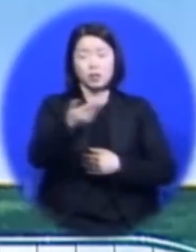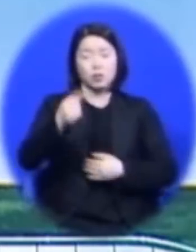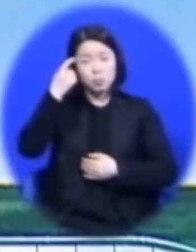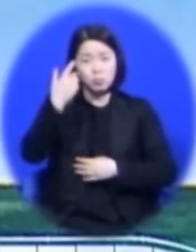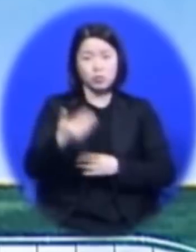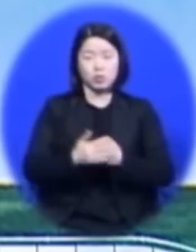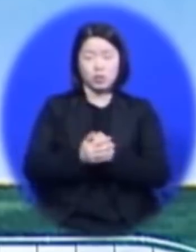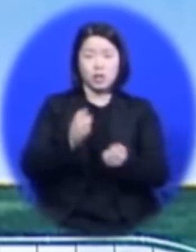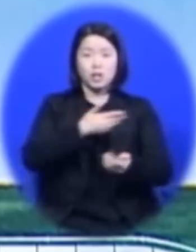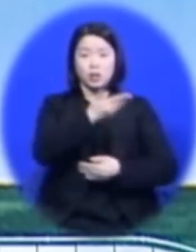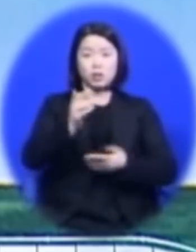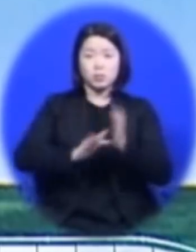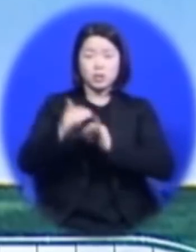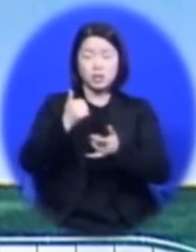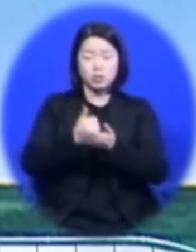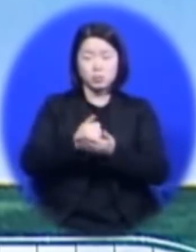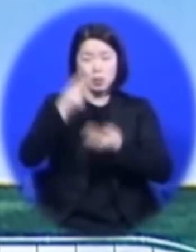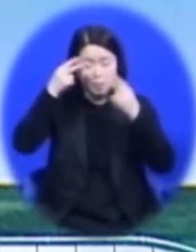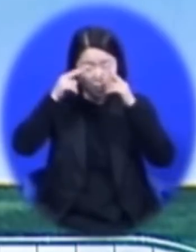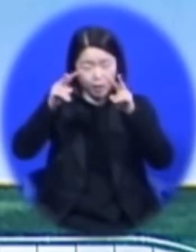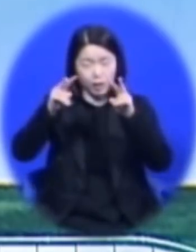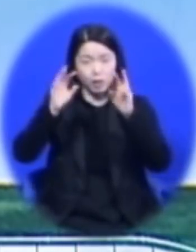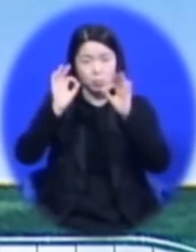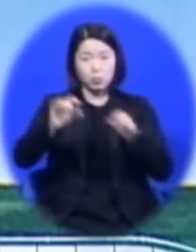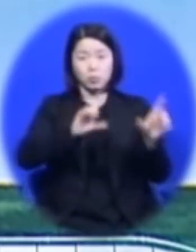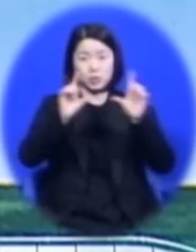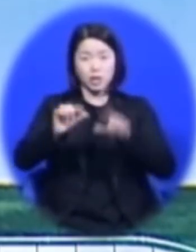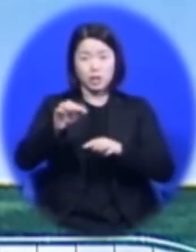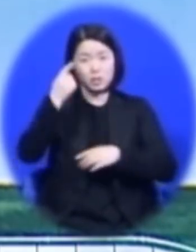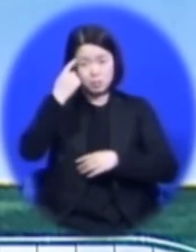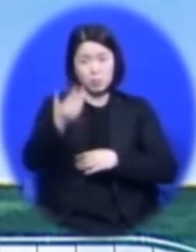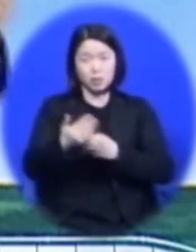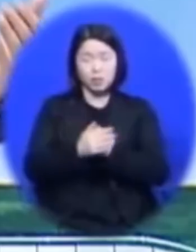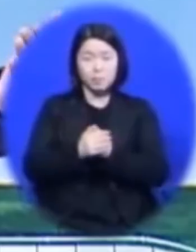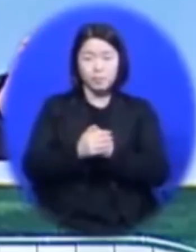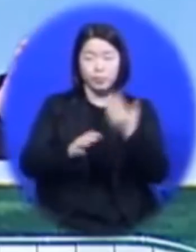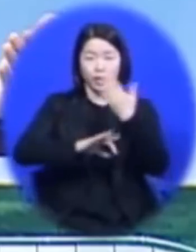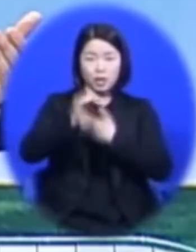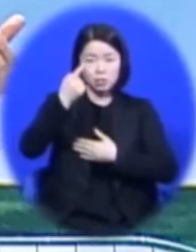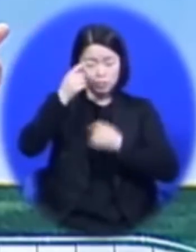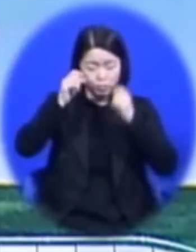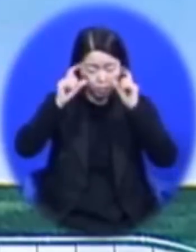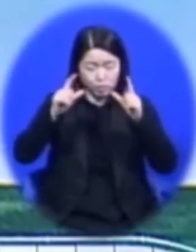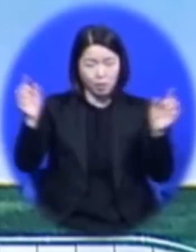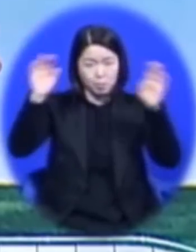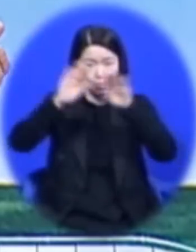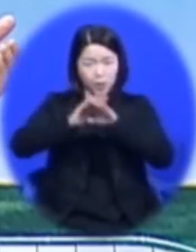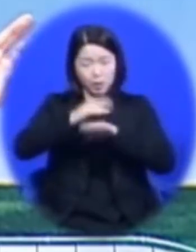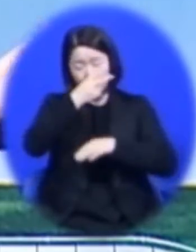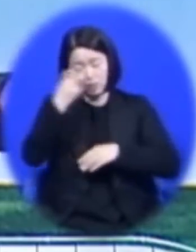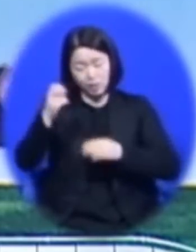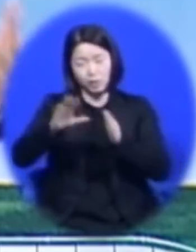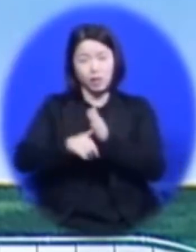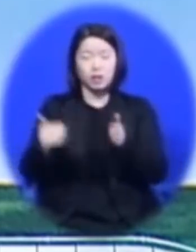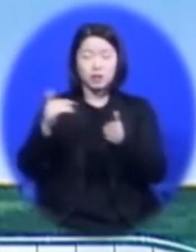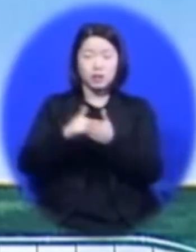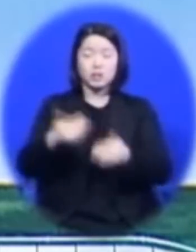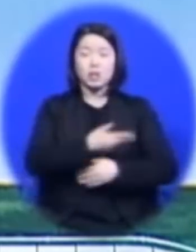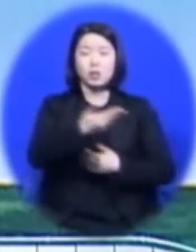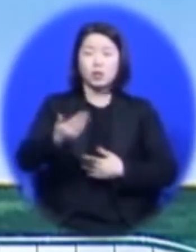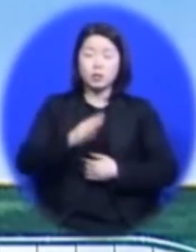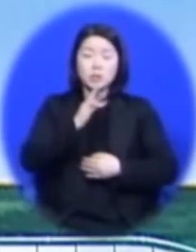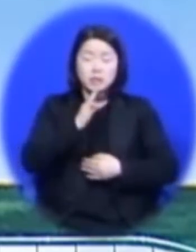여러분은 예수님을 바라 보시고 사셨습니다 아침에 눈을 뜰 때부터 밤에 잘 때까지 여러분은 진짜